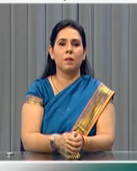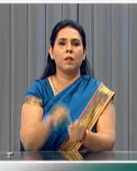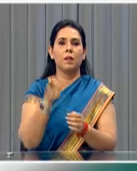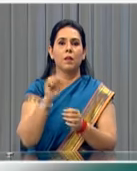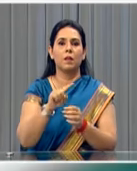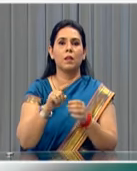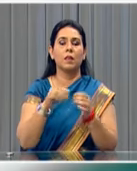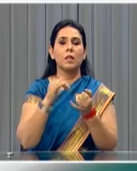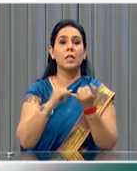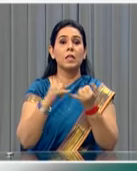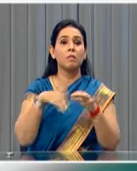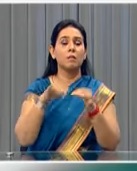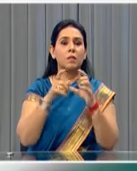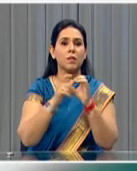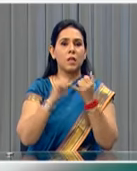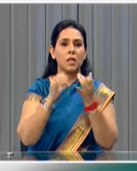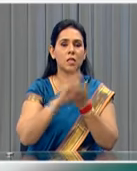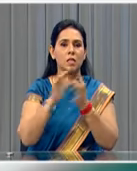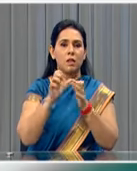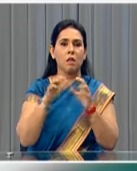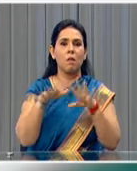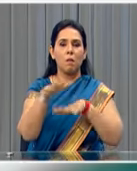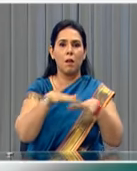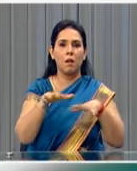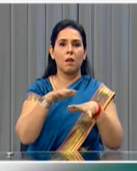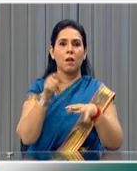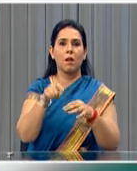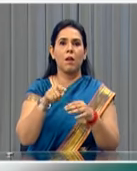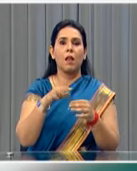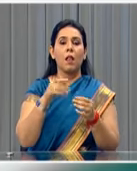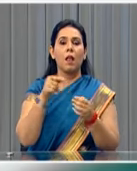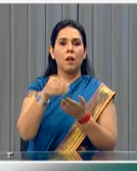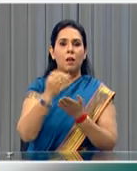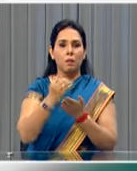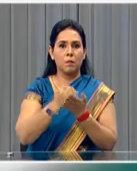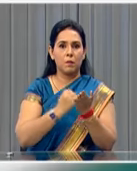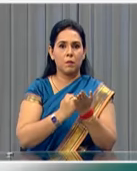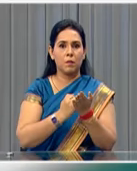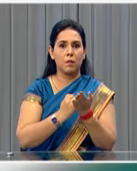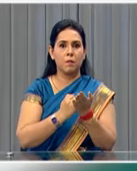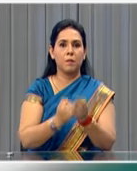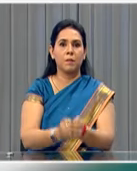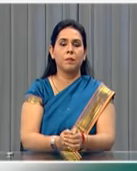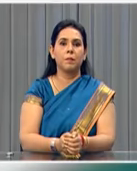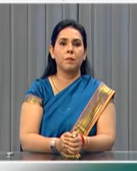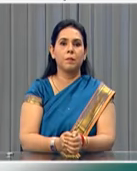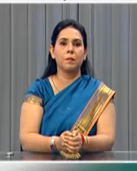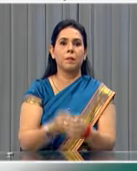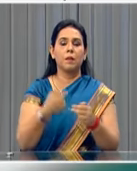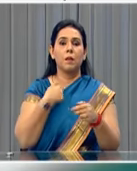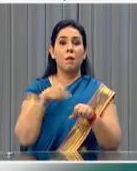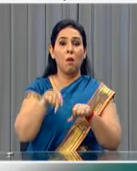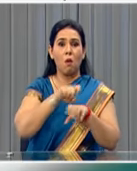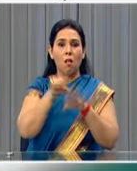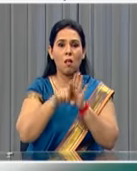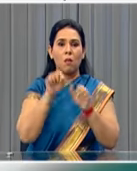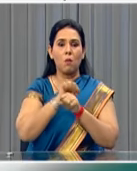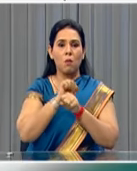शासन व्यवस्था की सार्थकता इस बात में है कि हमारी व्यवस्थाएं,